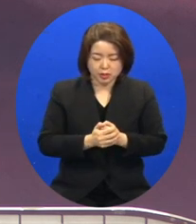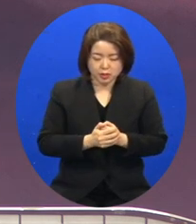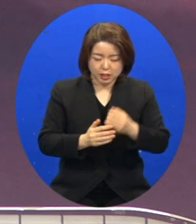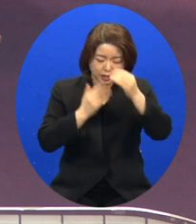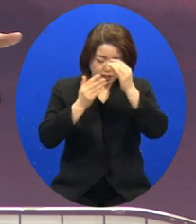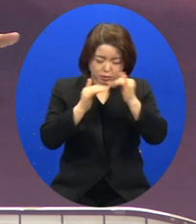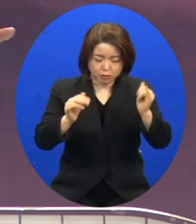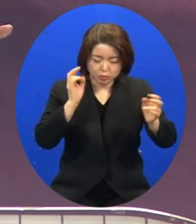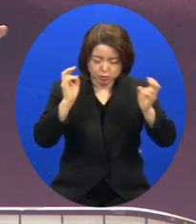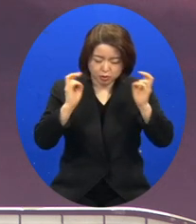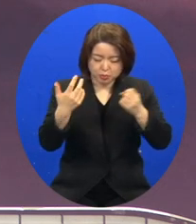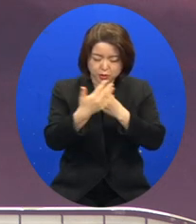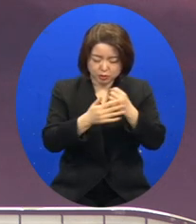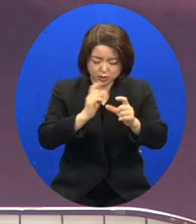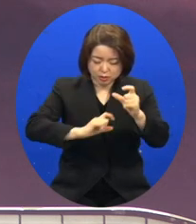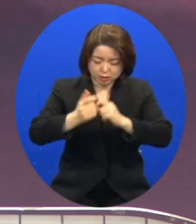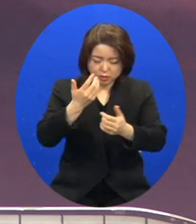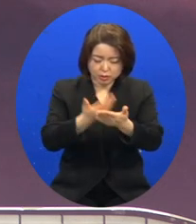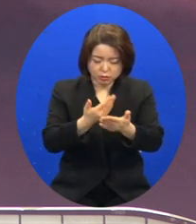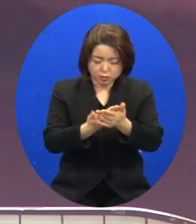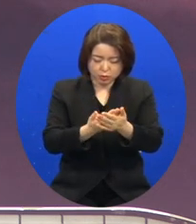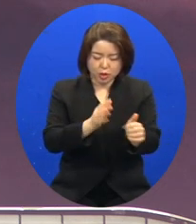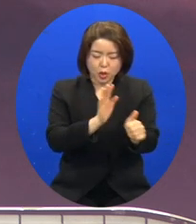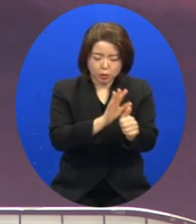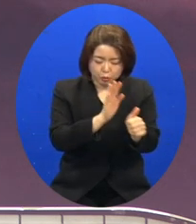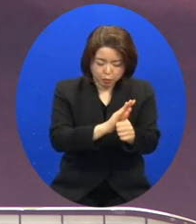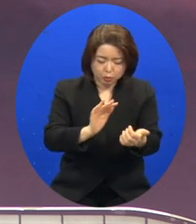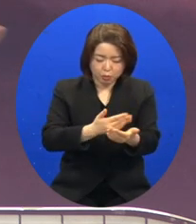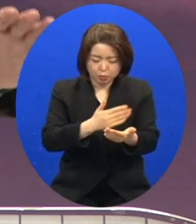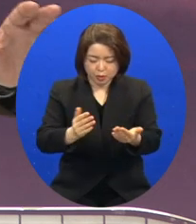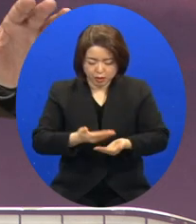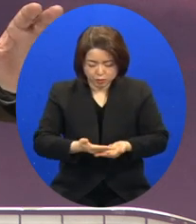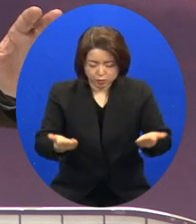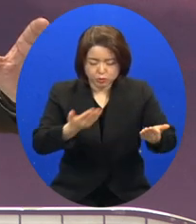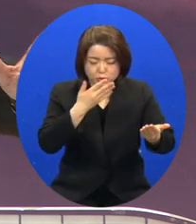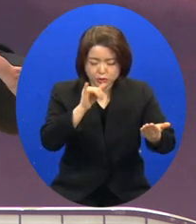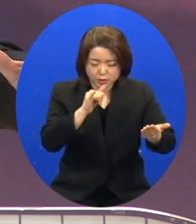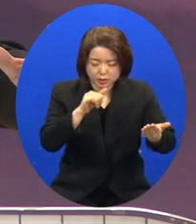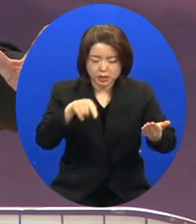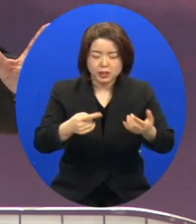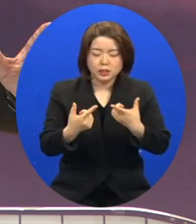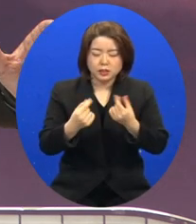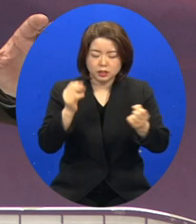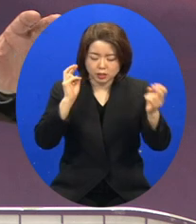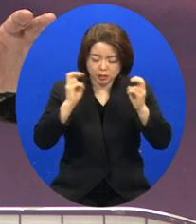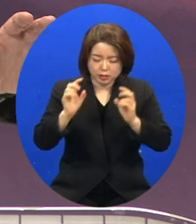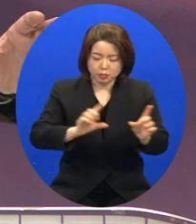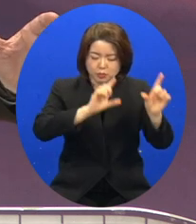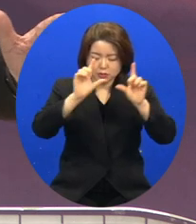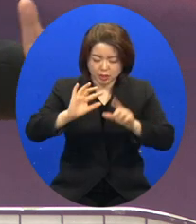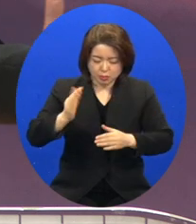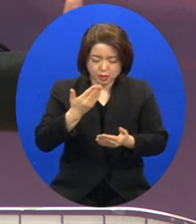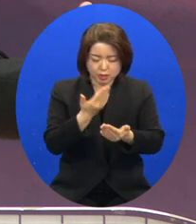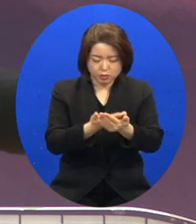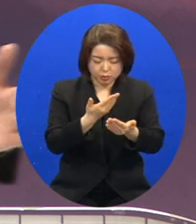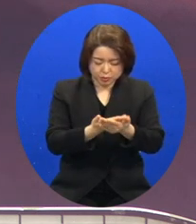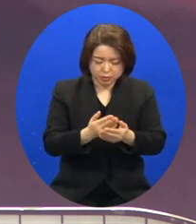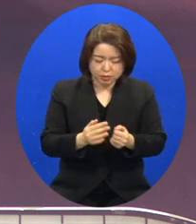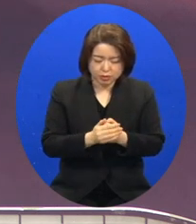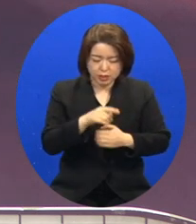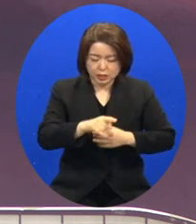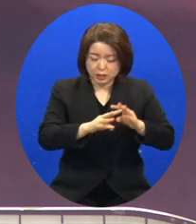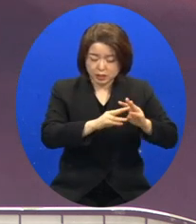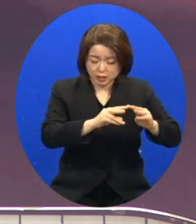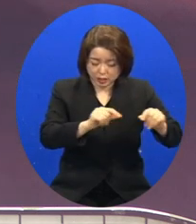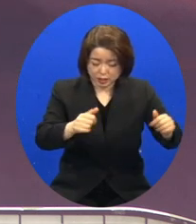의뢰를 더 하소서 돕고 베풀고 나눌 수 있는 그런 삶을 살게 하여 주옵소서 하나님 이 땅 이